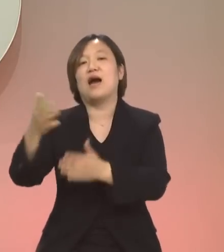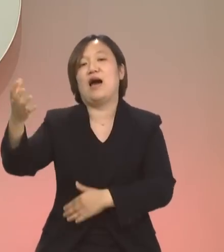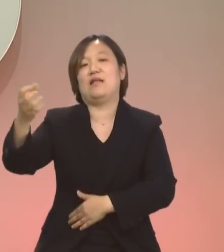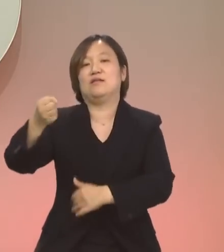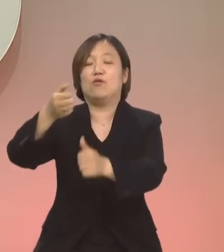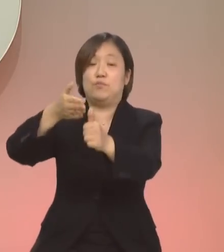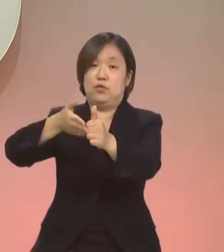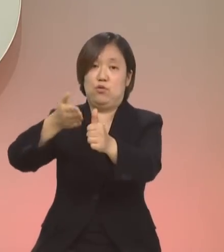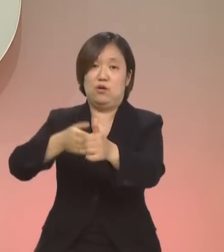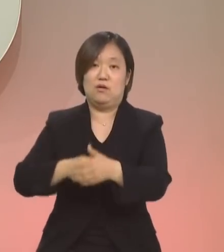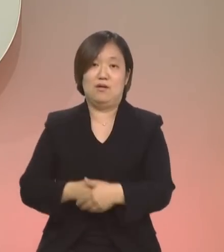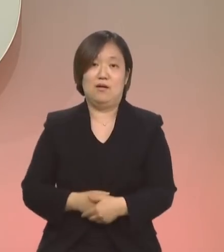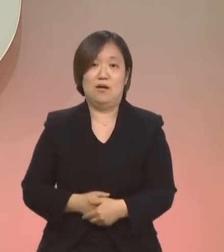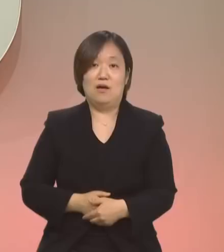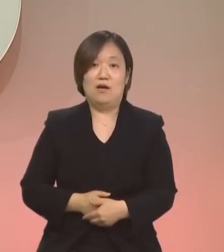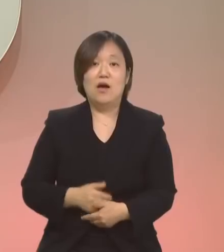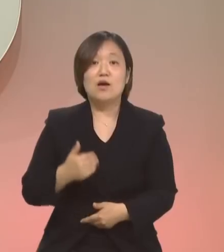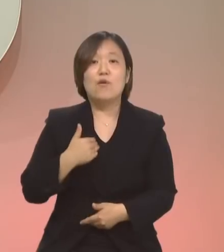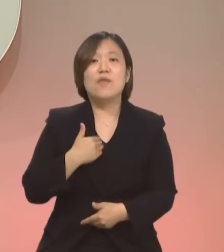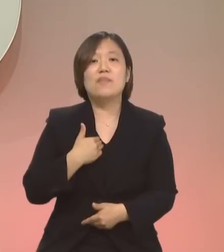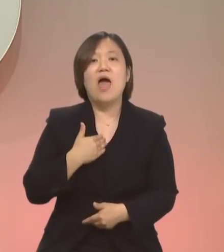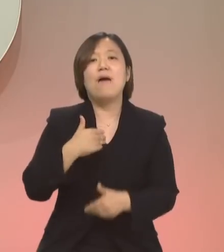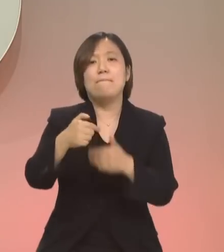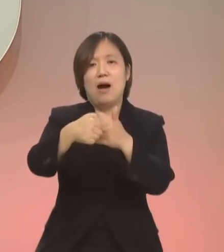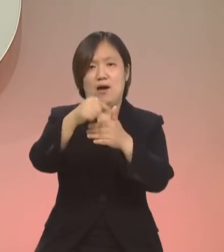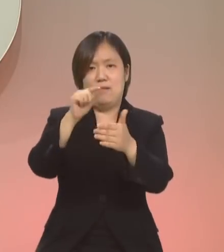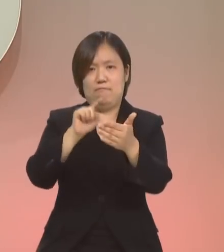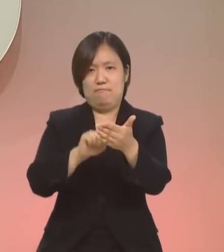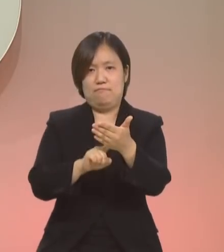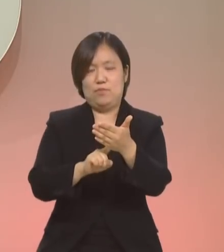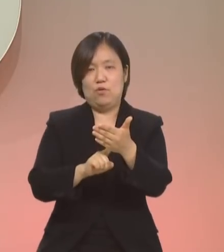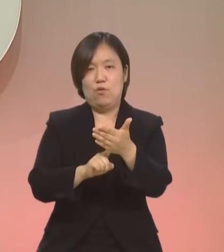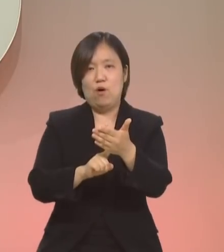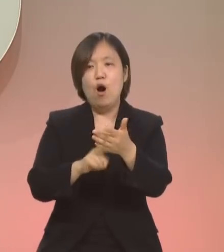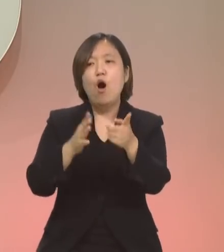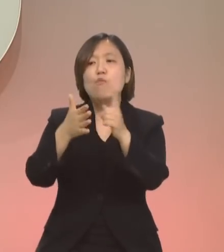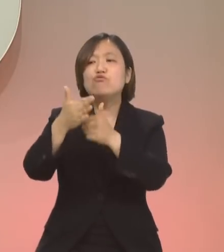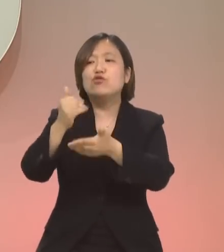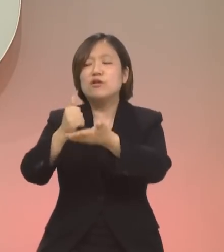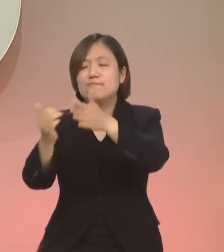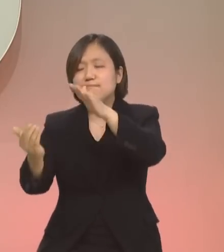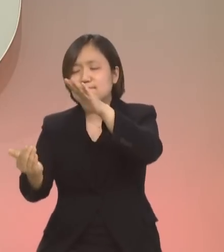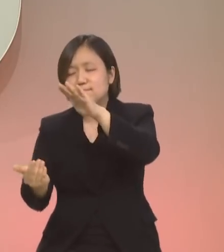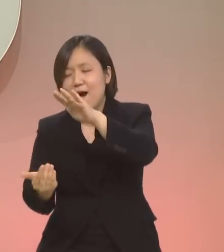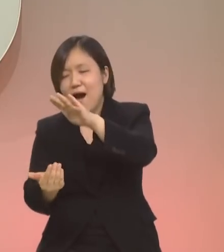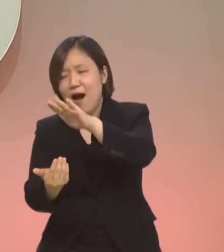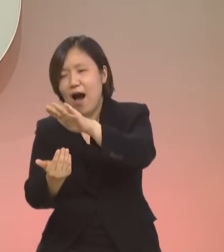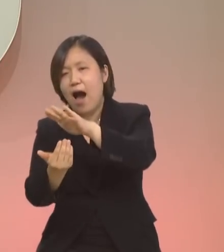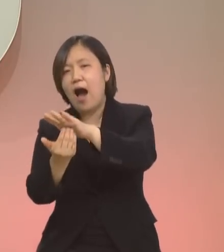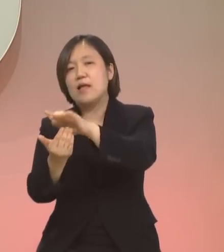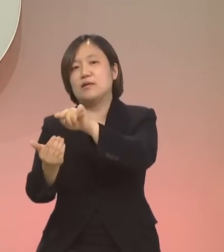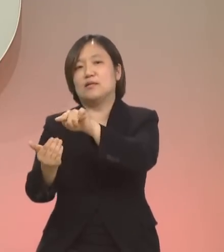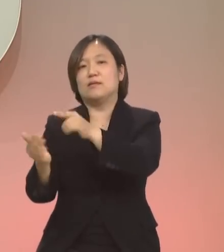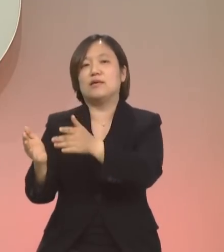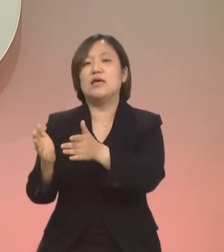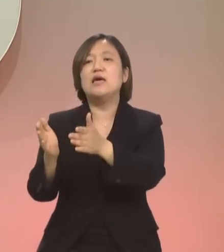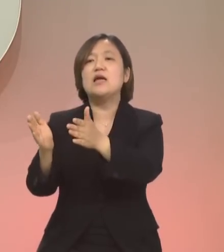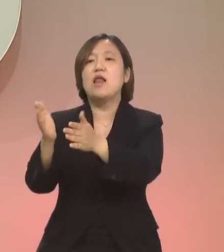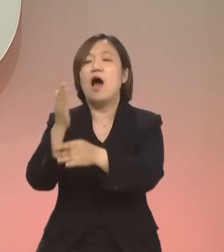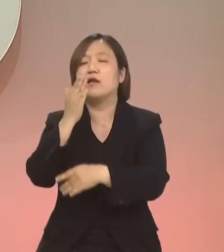우리의 마음이 점점 저 성불의 경지로 조금씩 조금씩 그렇게 부처님을